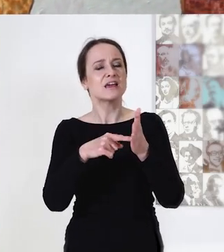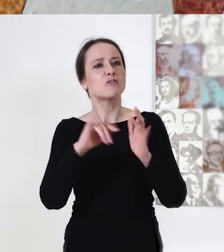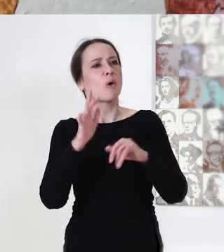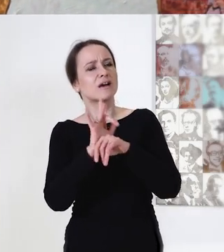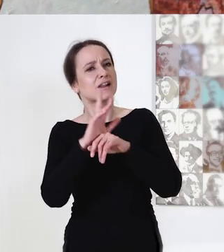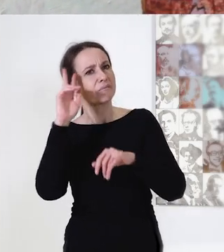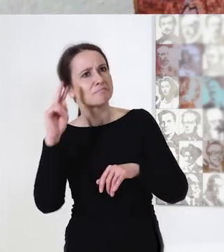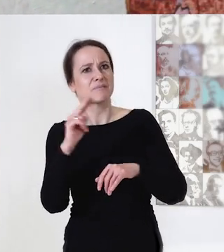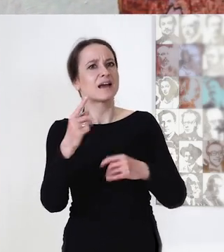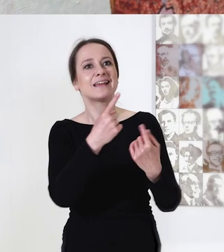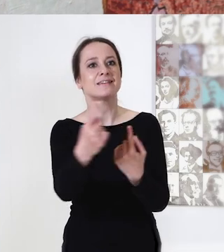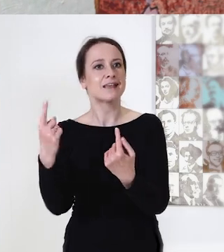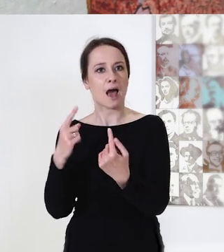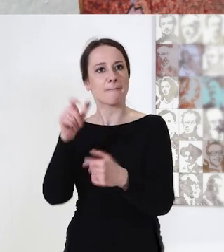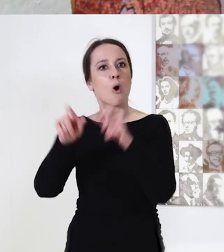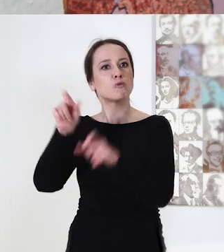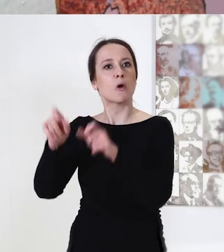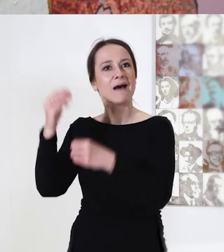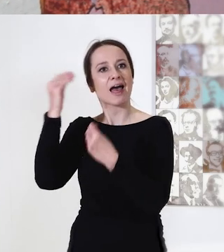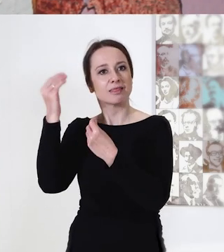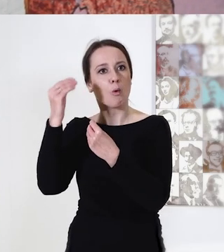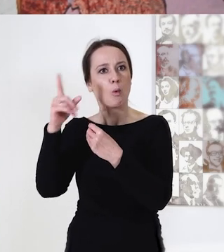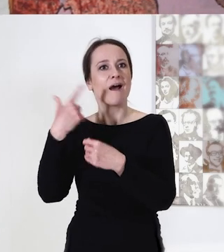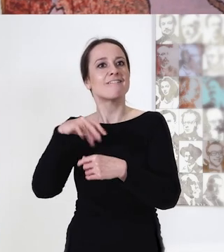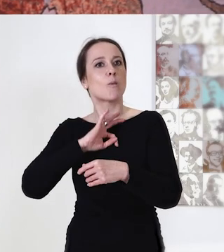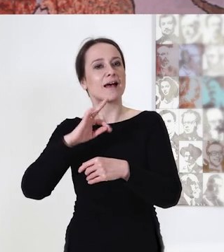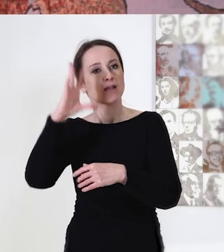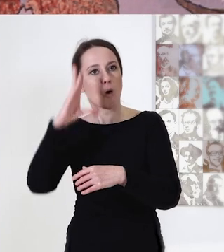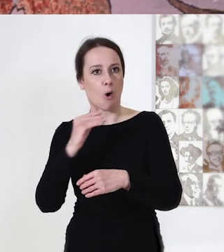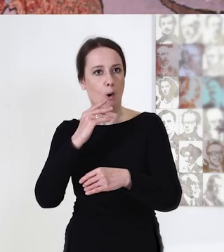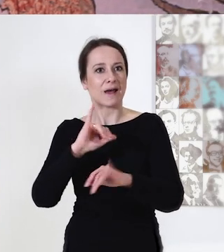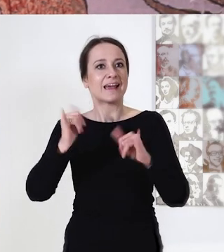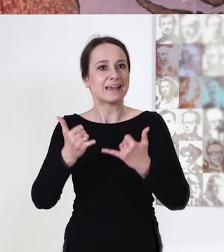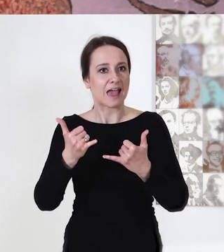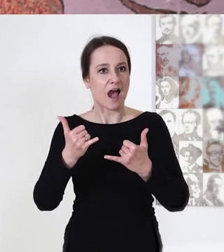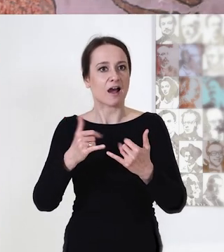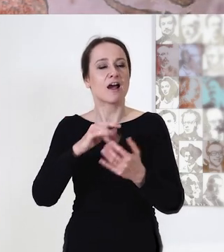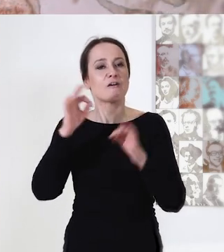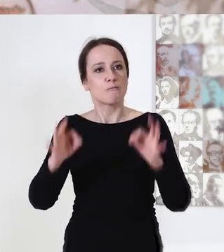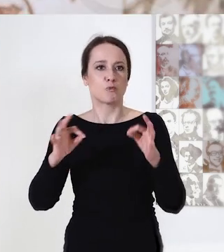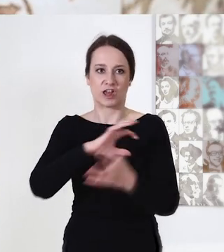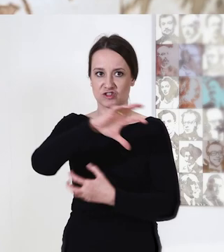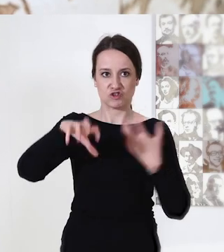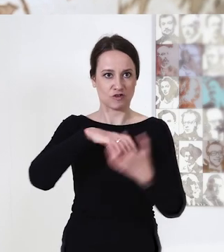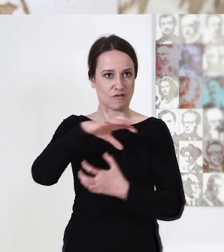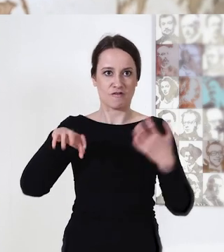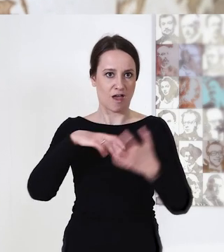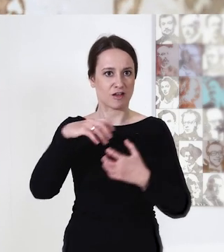spojrzenia samych naukowców na ich własny obraz i funkcjonowanie we współczesnym świecie